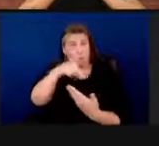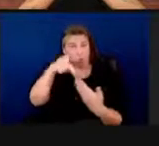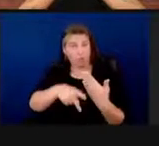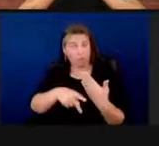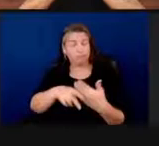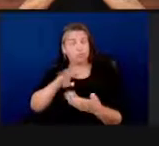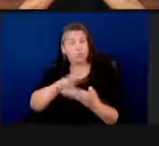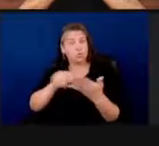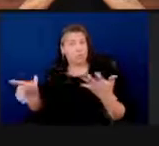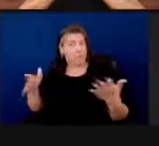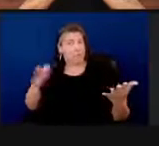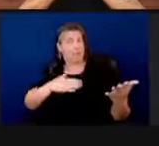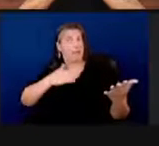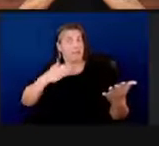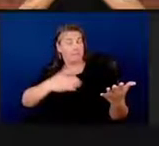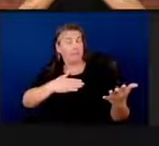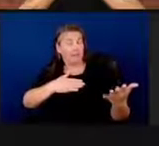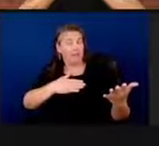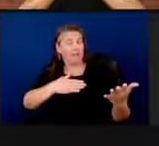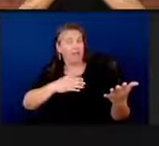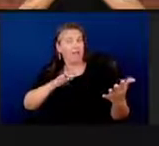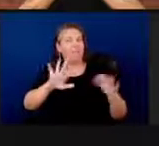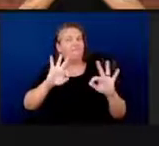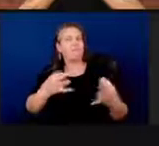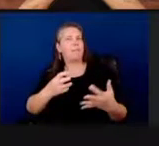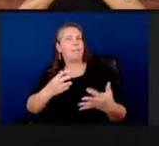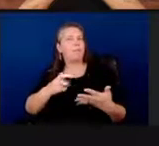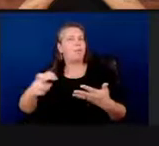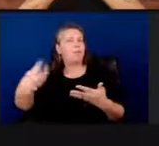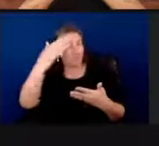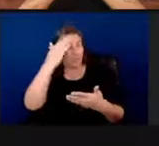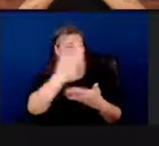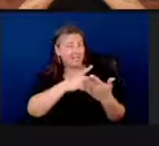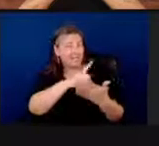في برنامجه مستعد مسرور جدا،